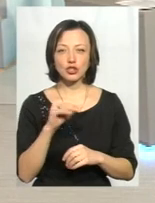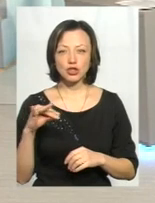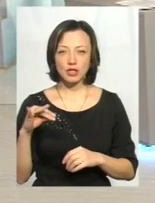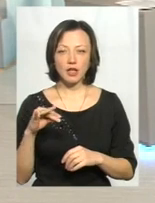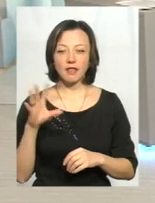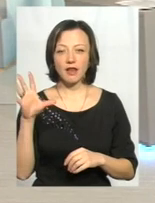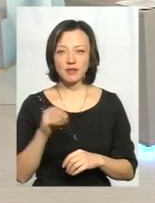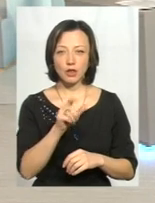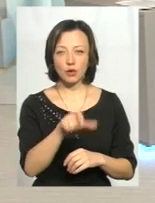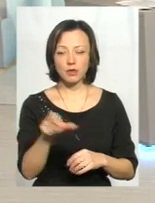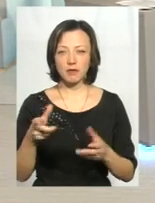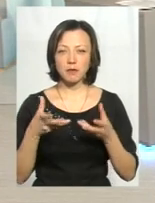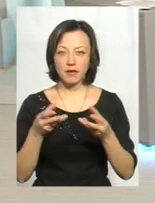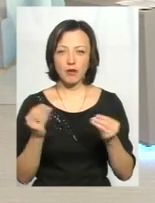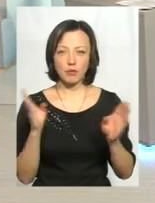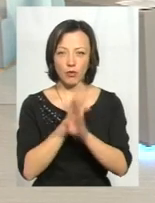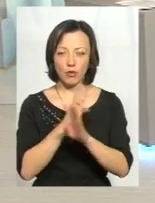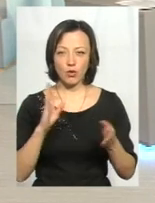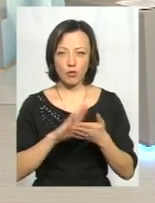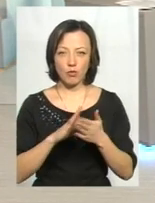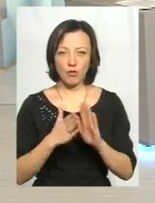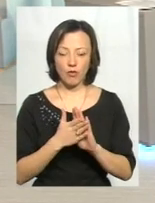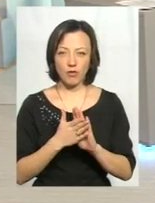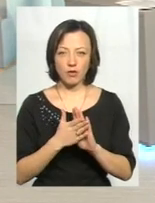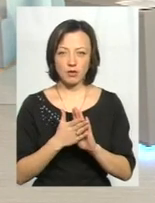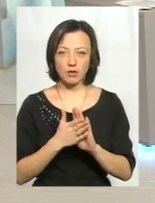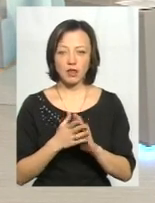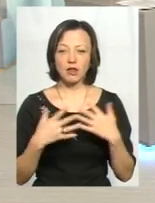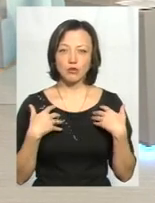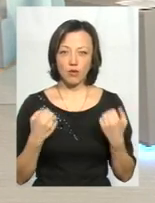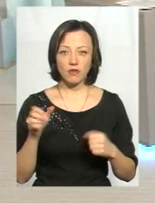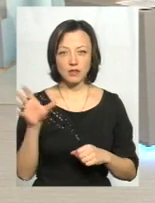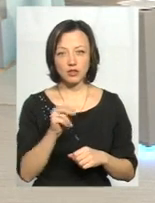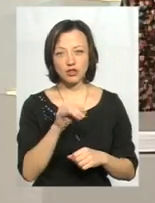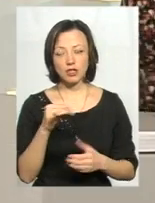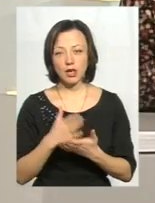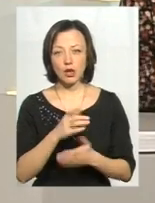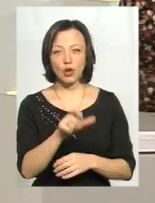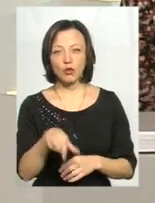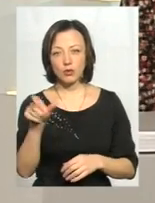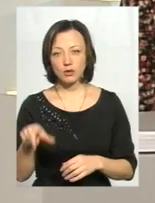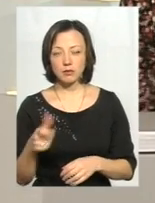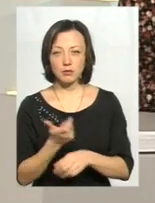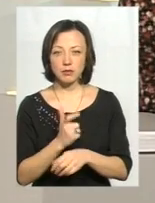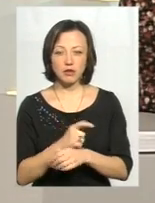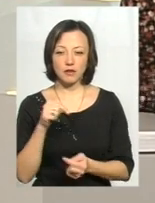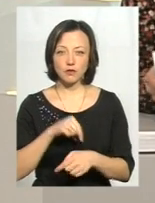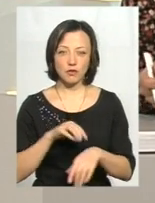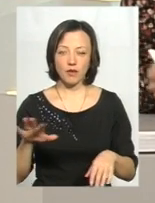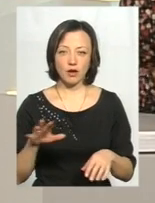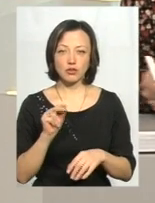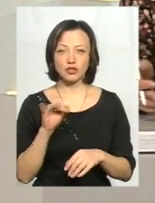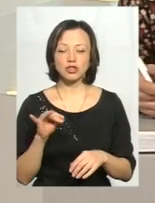на всіх людей впливають погодні фактори, на здоров'я всіх людей, чи є люди, які цього не відчувають,